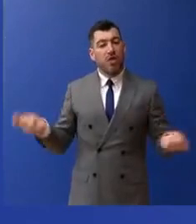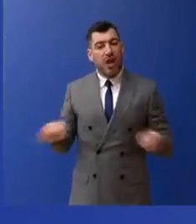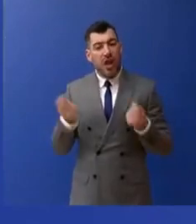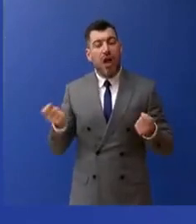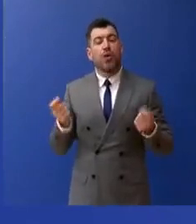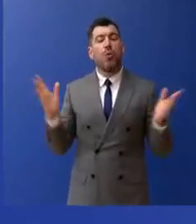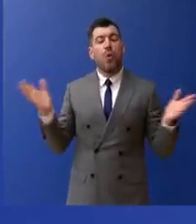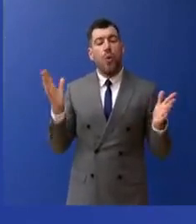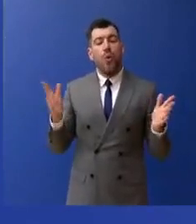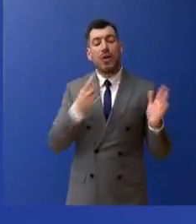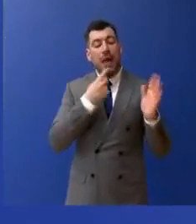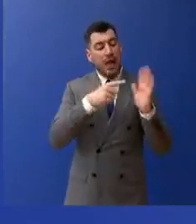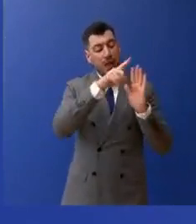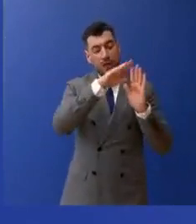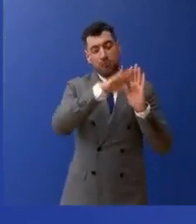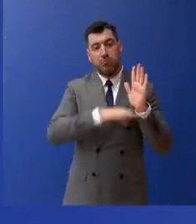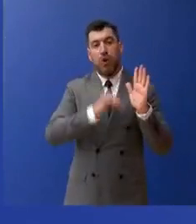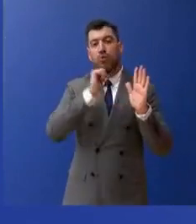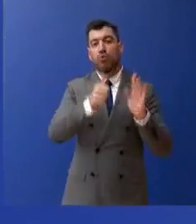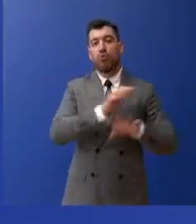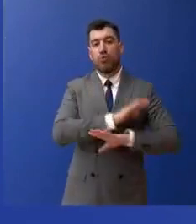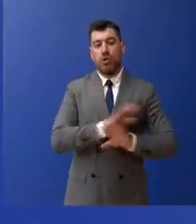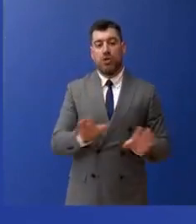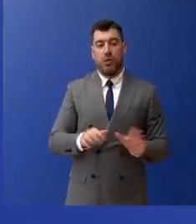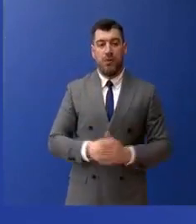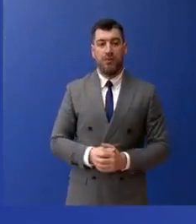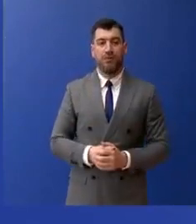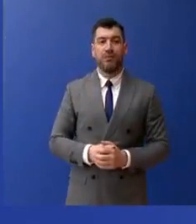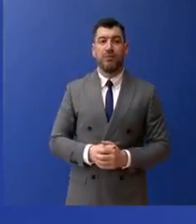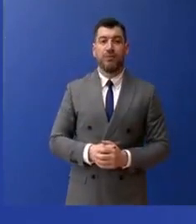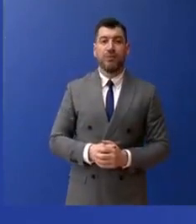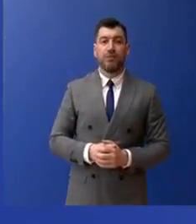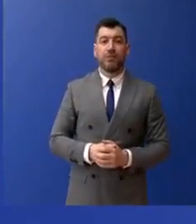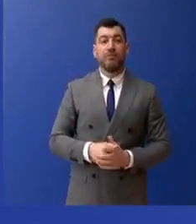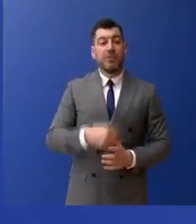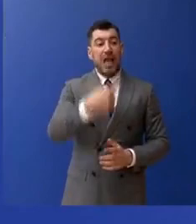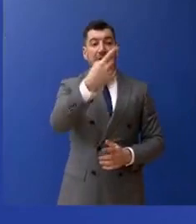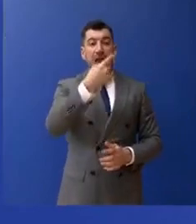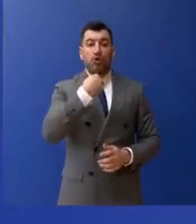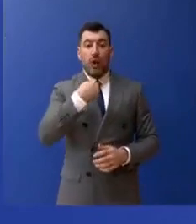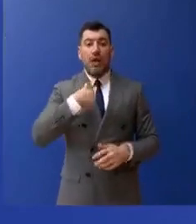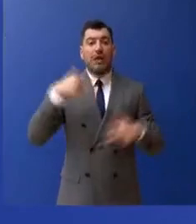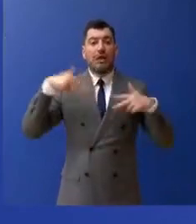επιταγών του Συντάγματος και το τι θα κάνουμε με την διερευνητική εντολή θα μας το πούν οι πολίτες.